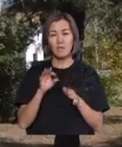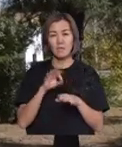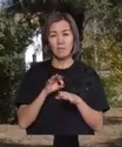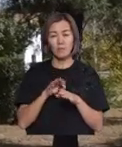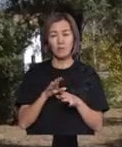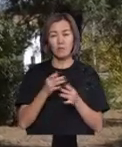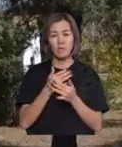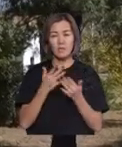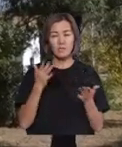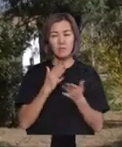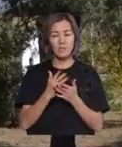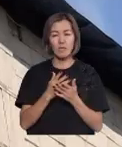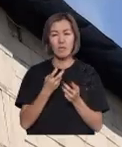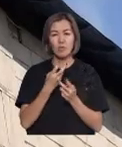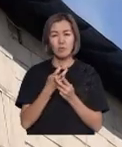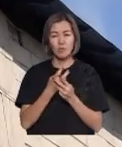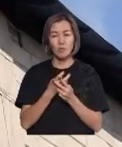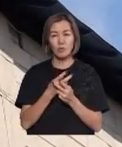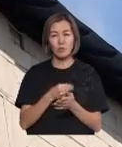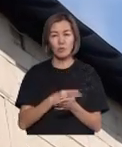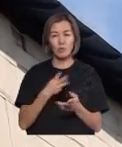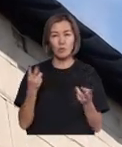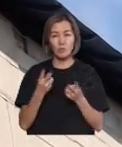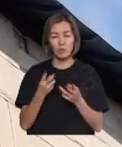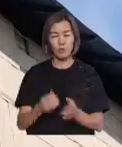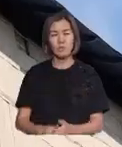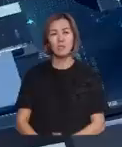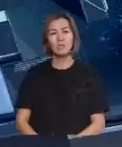аурулармен ауырады. Олар сүйек кемігі донорына мұқтаж.